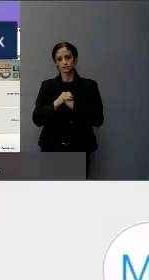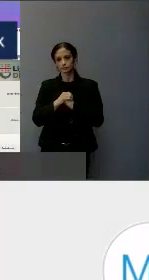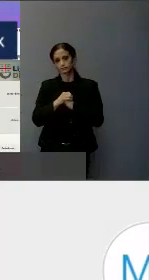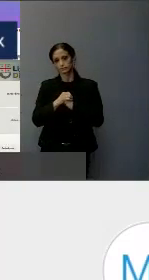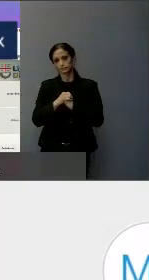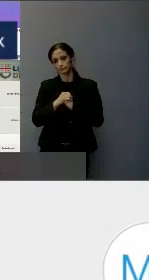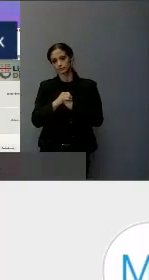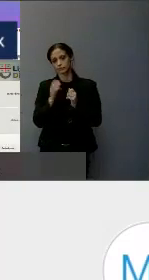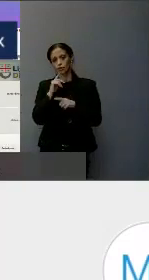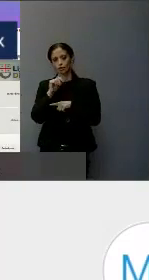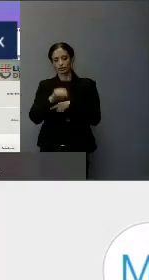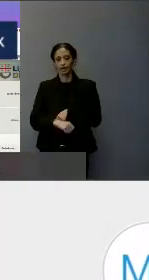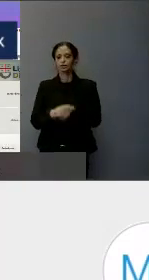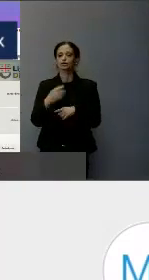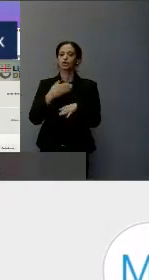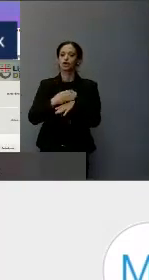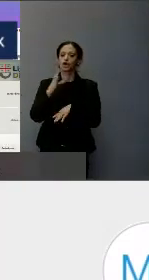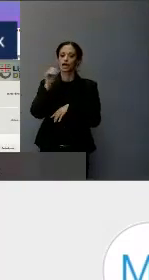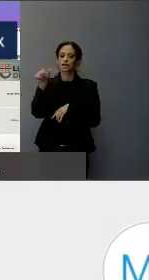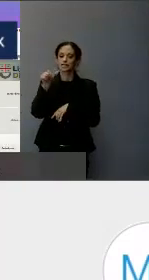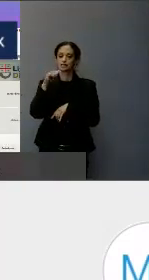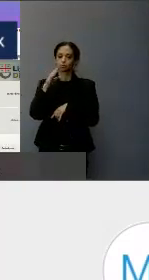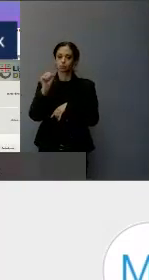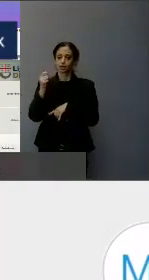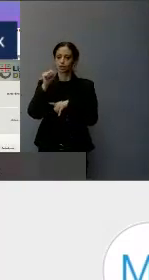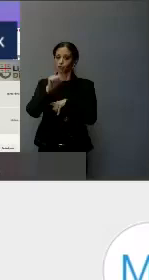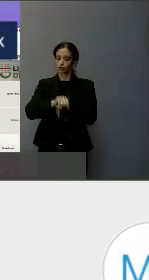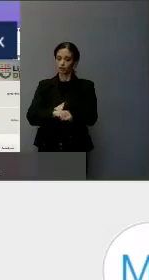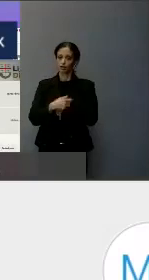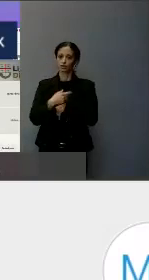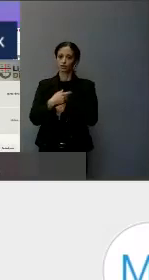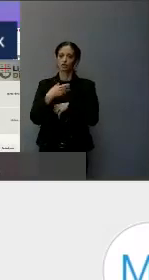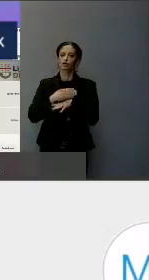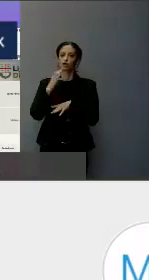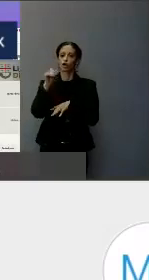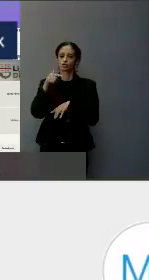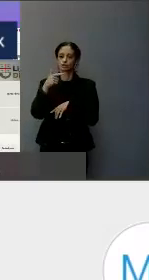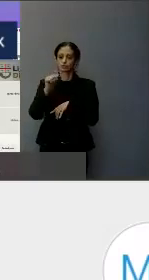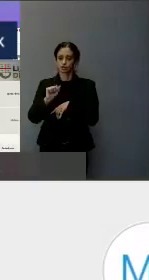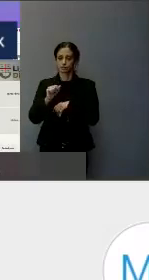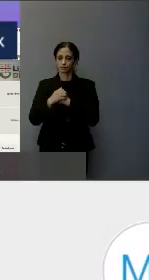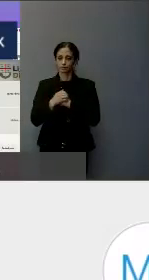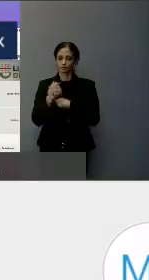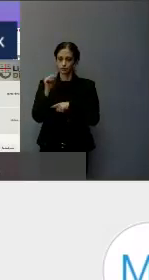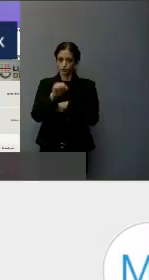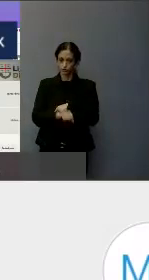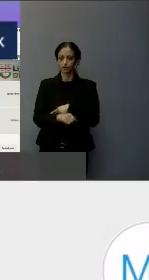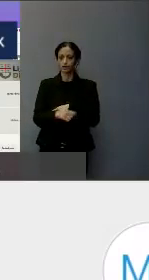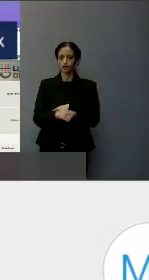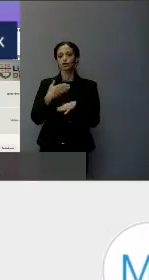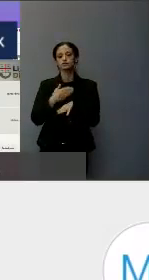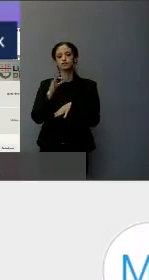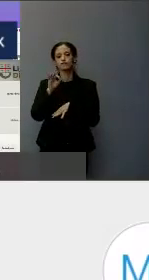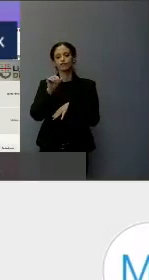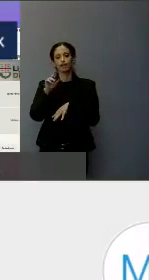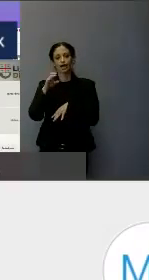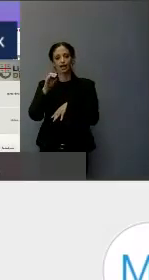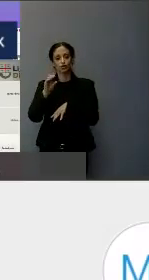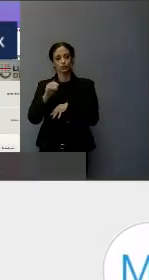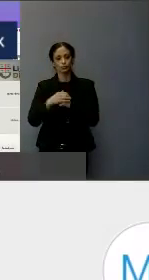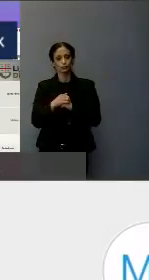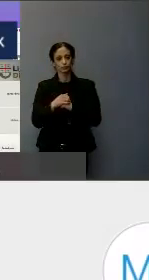proc consigliere cassini dall'altra il consigliere costa contrario consigliere ferrero